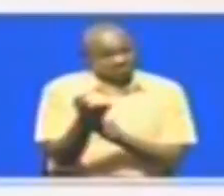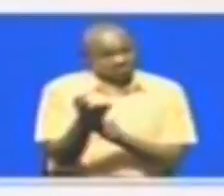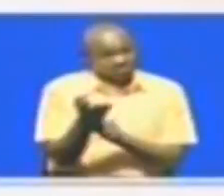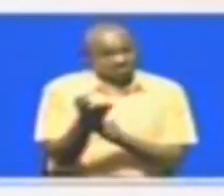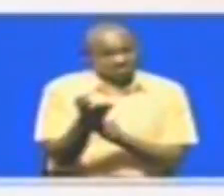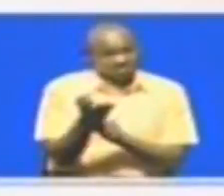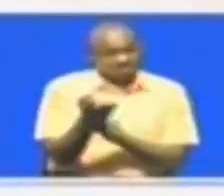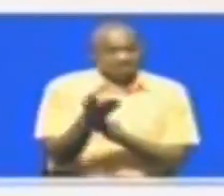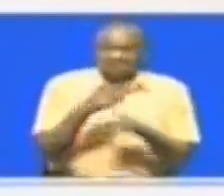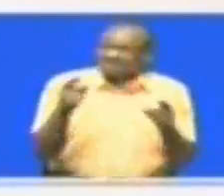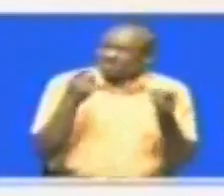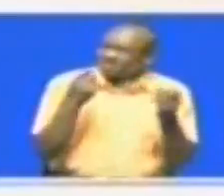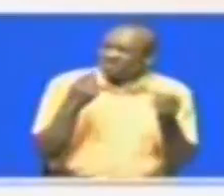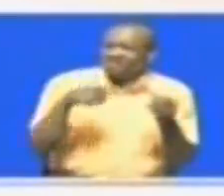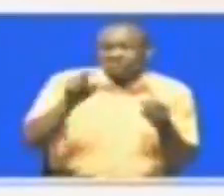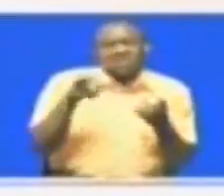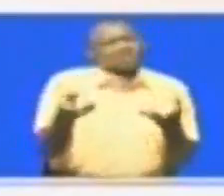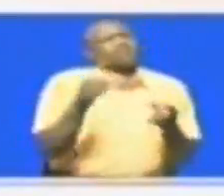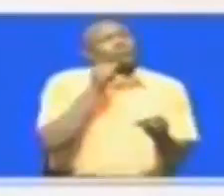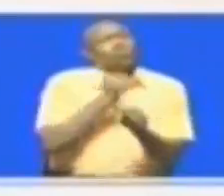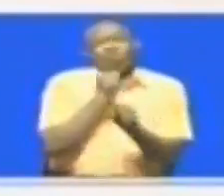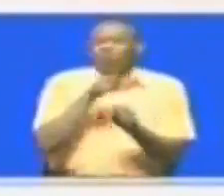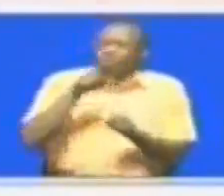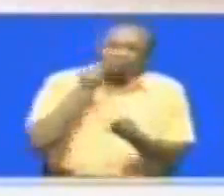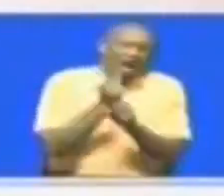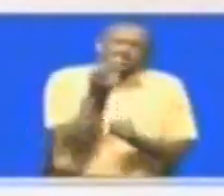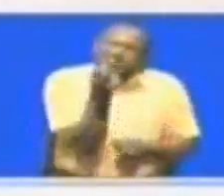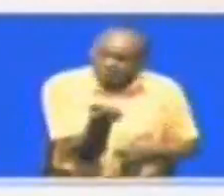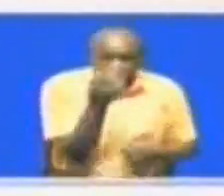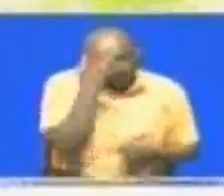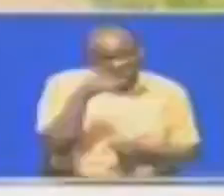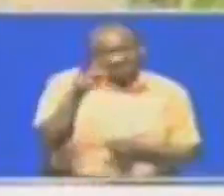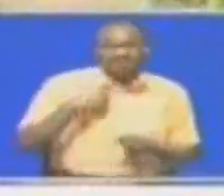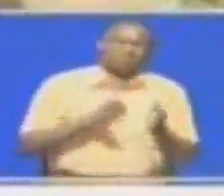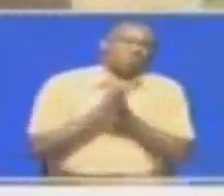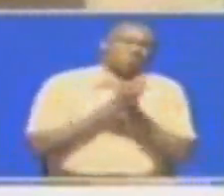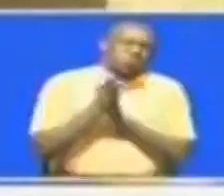almost operational, but they are working in a small way because these guys are demoralized.